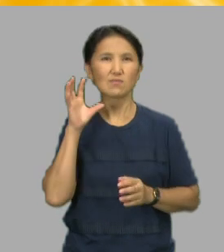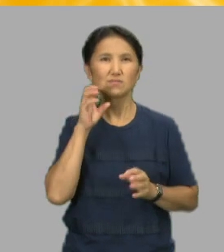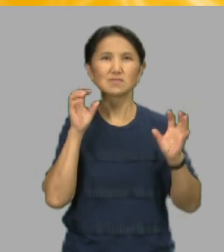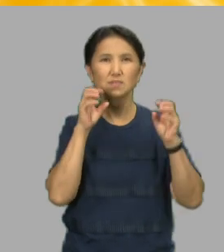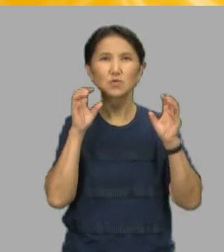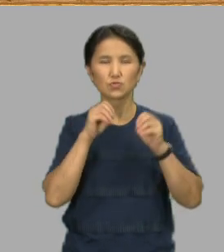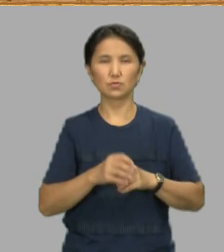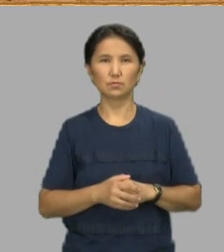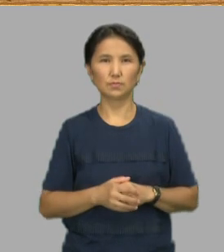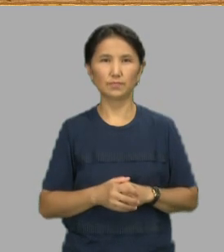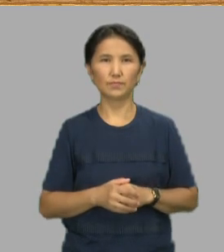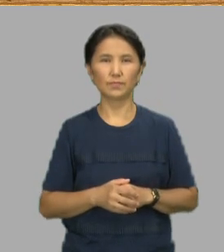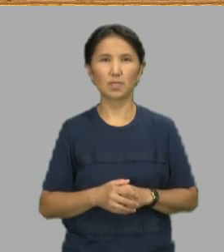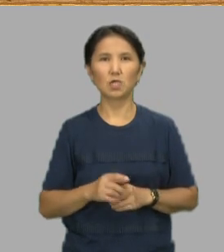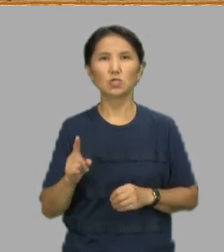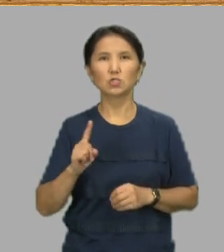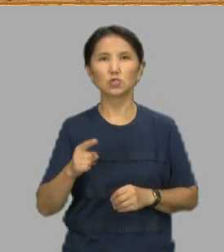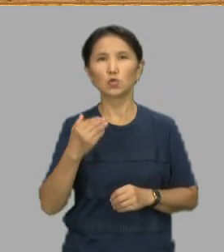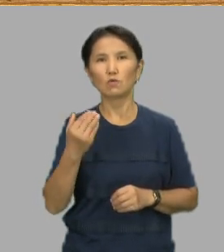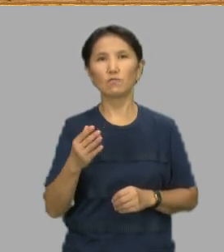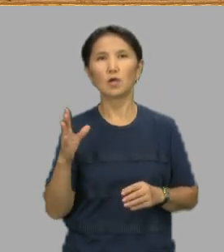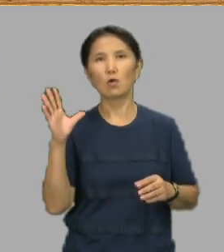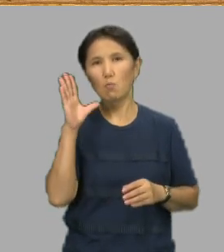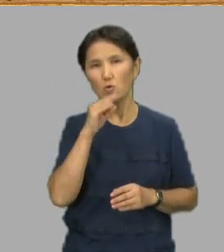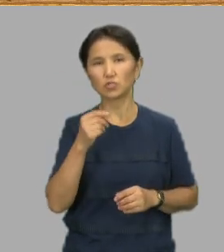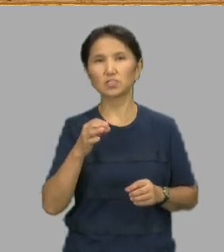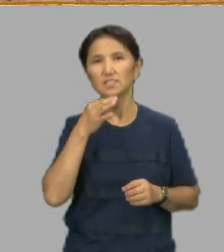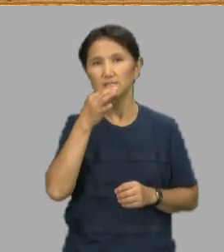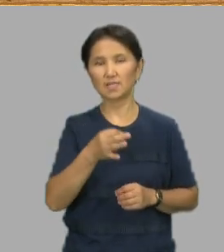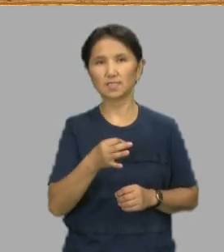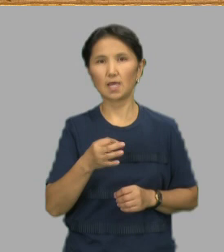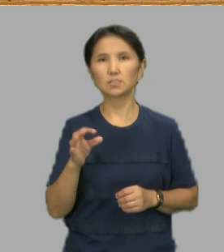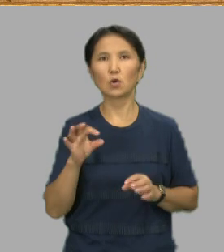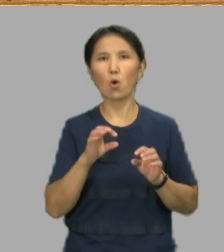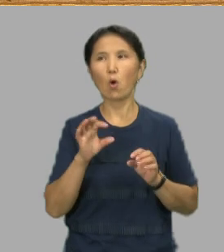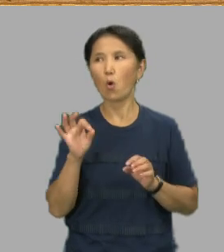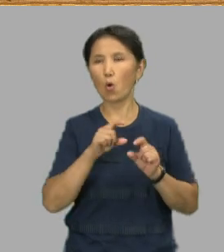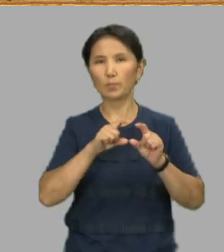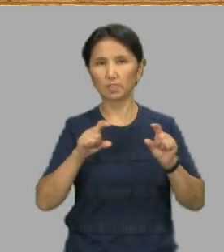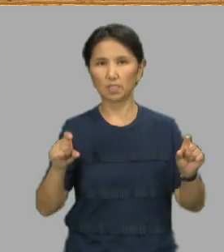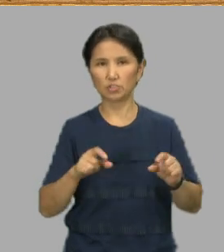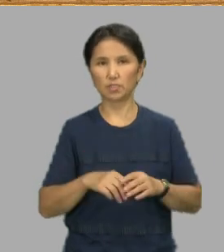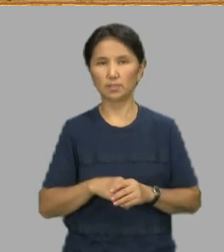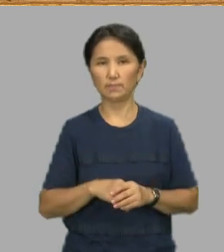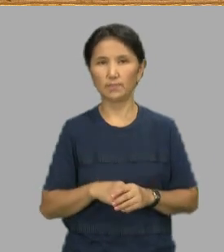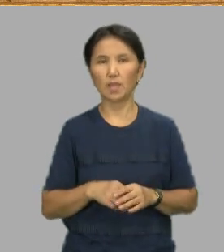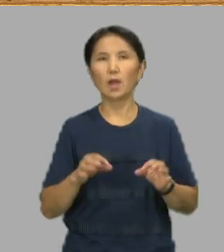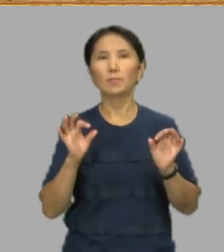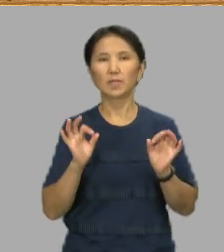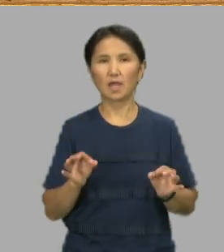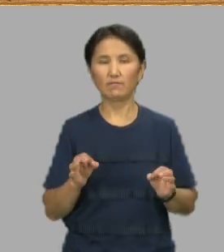собачонку. Что вы можете сказать о предложении?